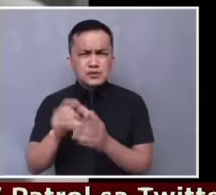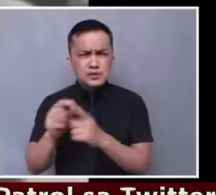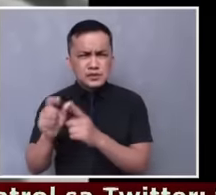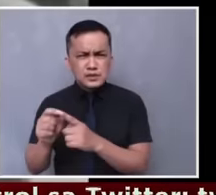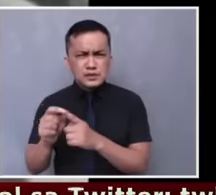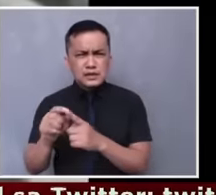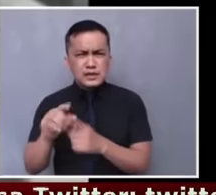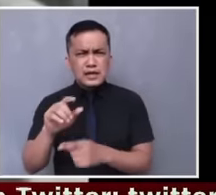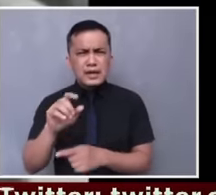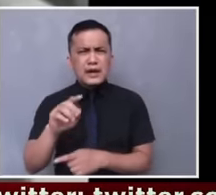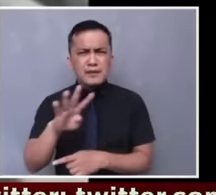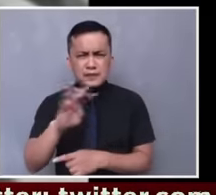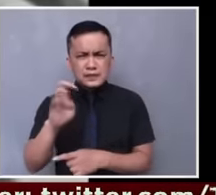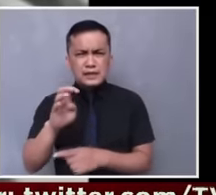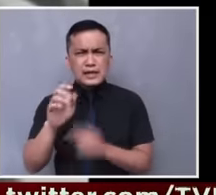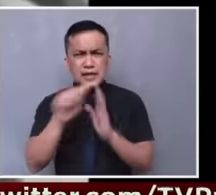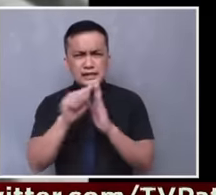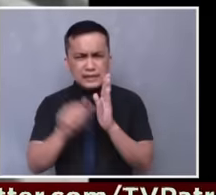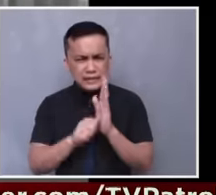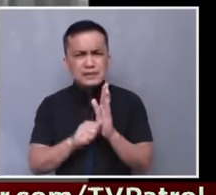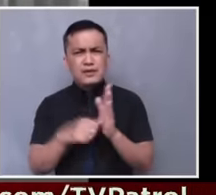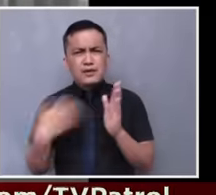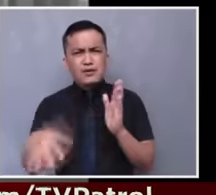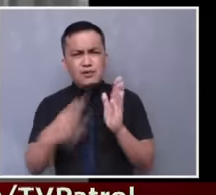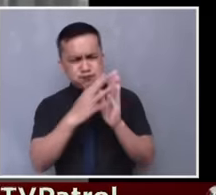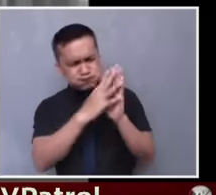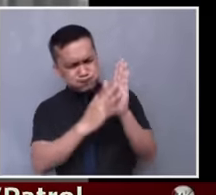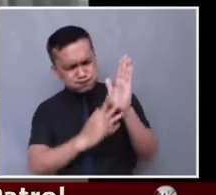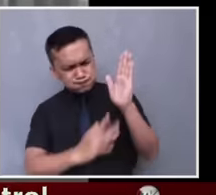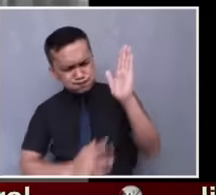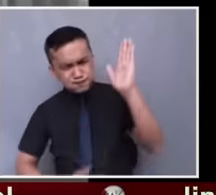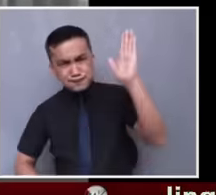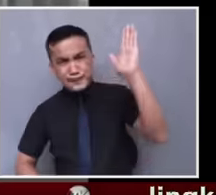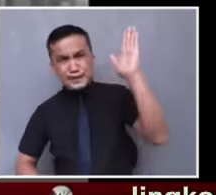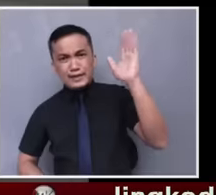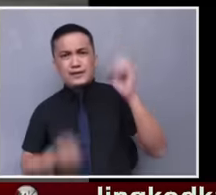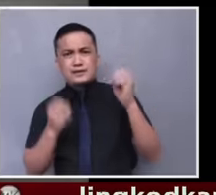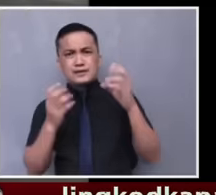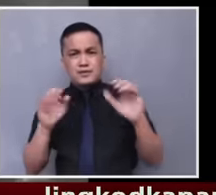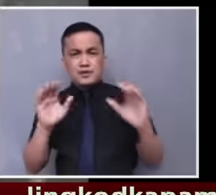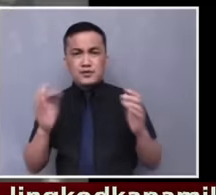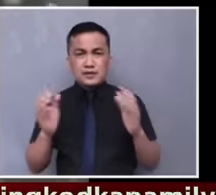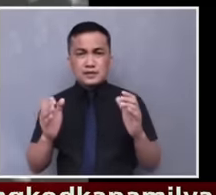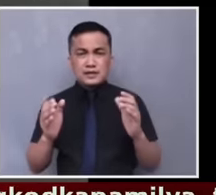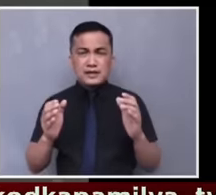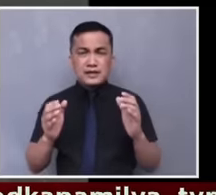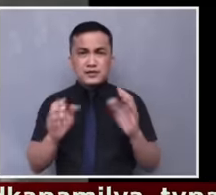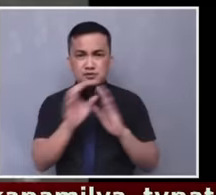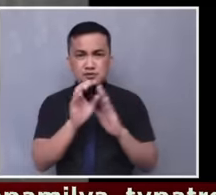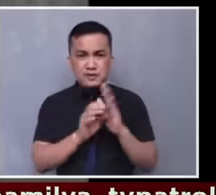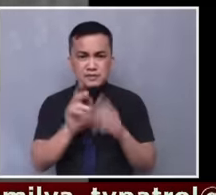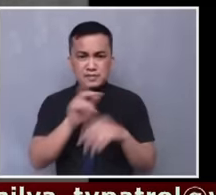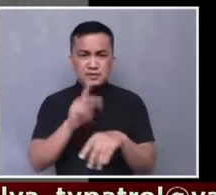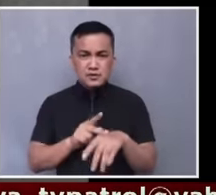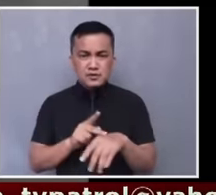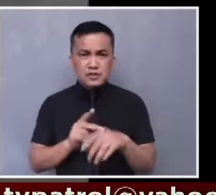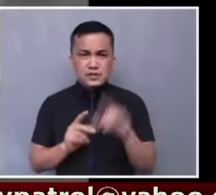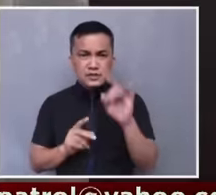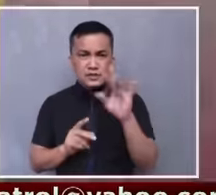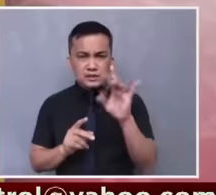artikulo. Ito'y sadyang napakarami kumpara sa konstitusyon ng Pilipinas na may 18